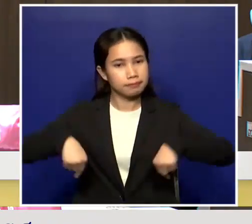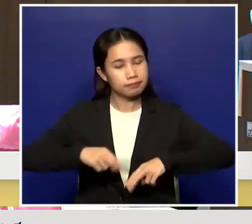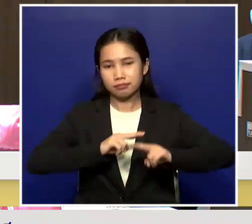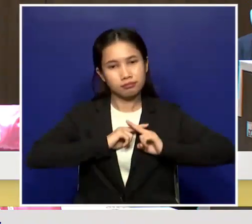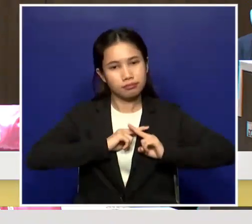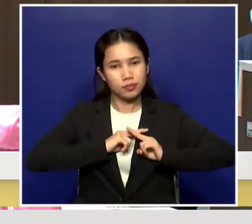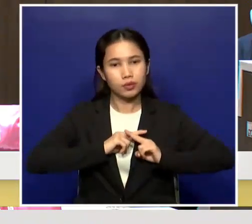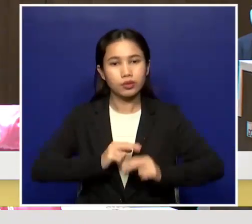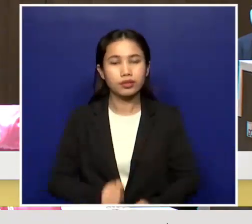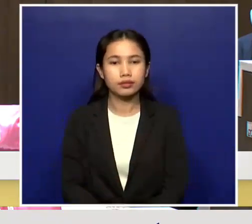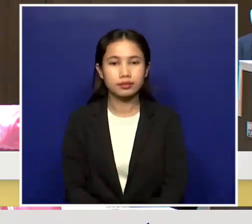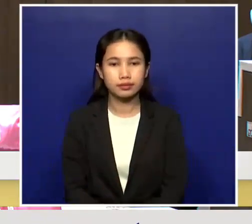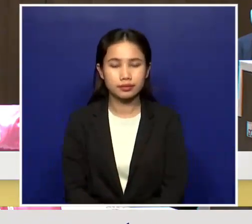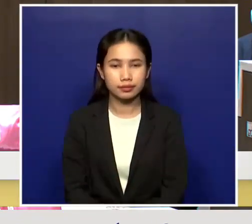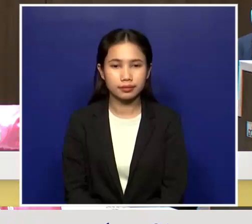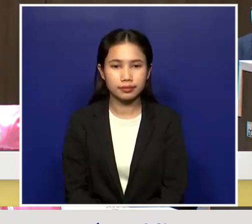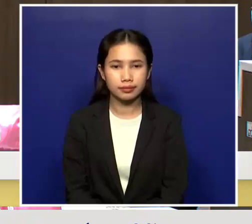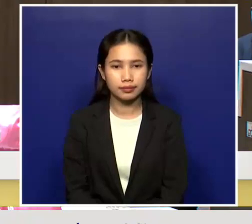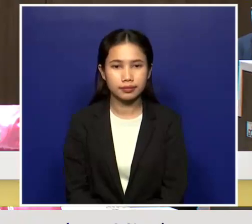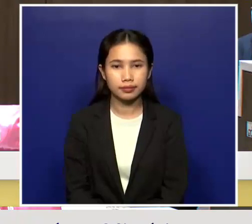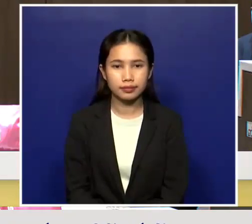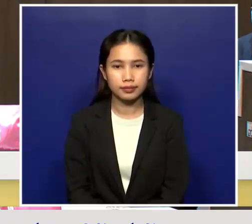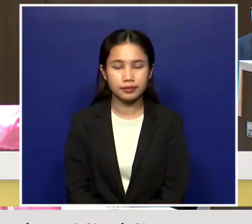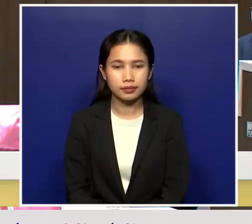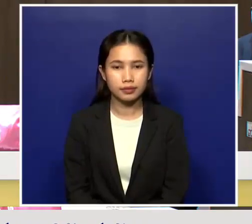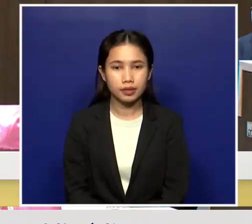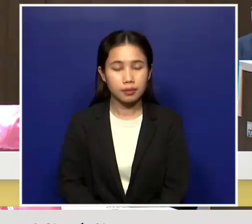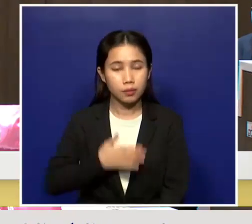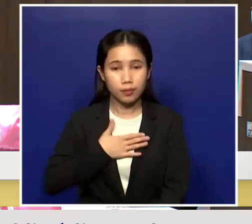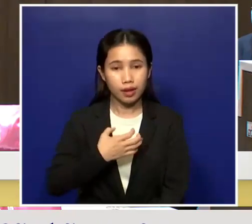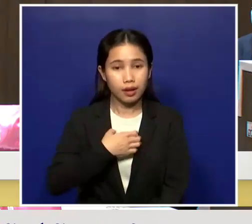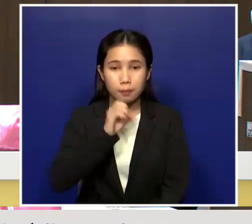บบนั้นจริงๆสิ่งที่ผมอยากจะบอกก็คือว่า